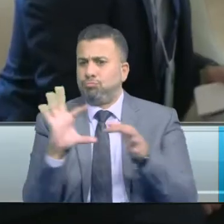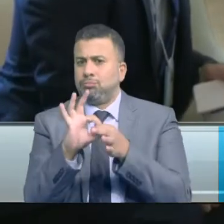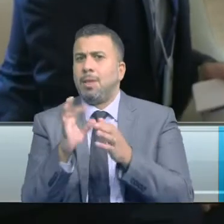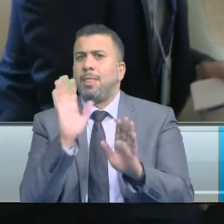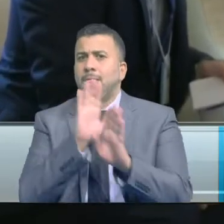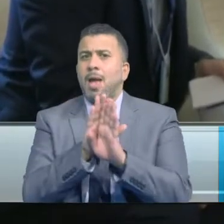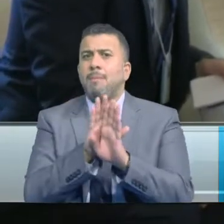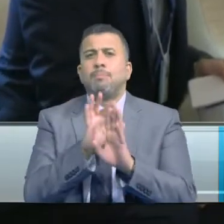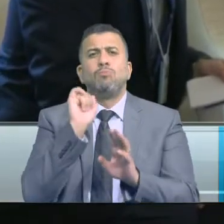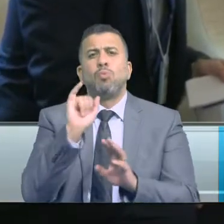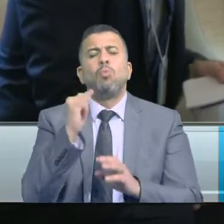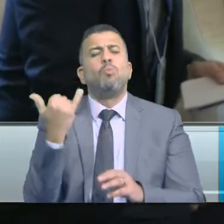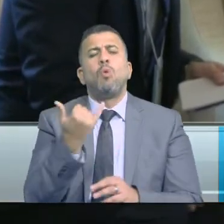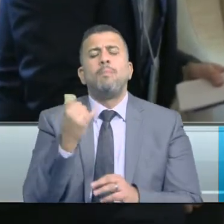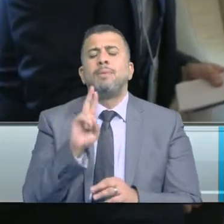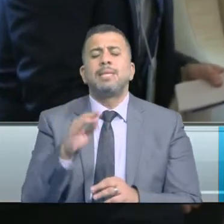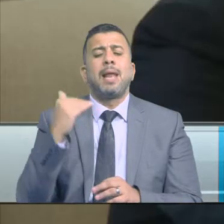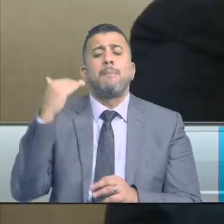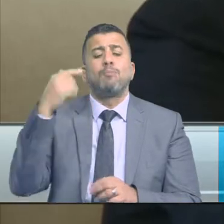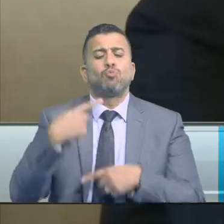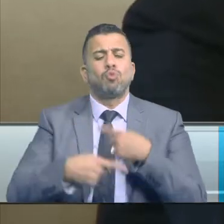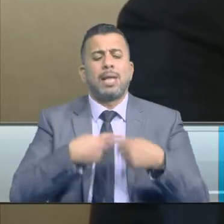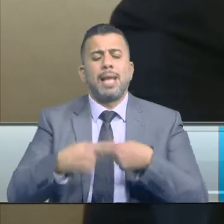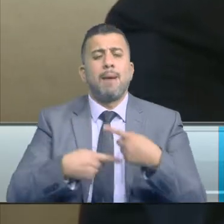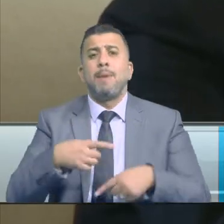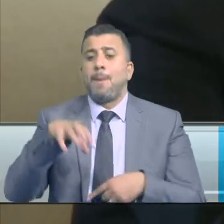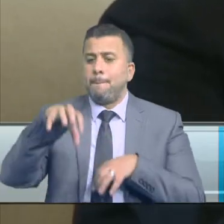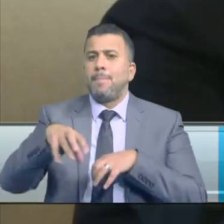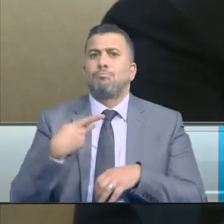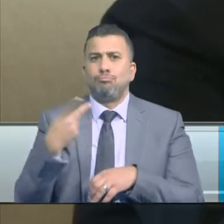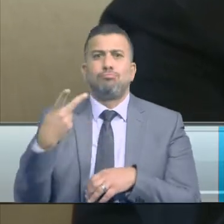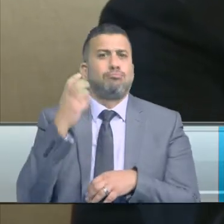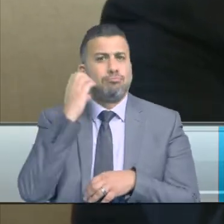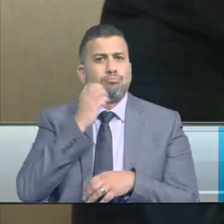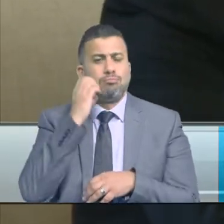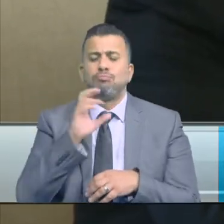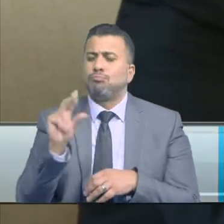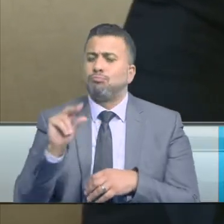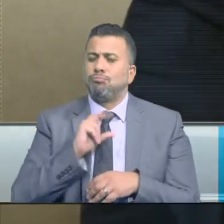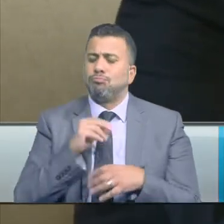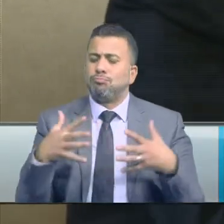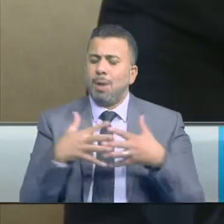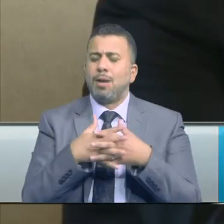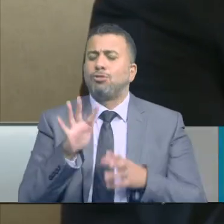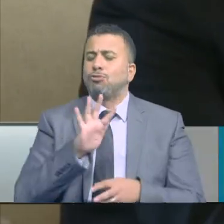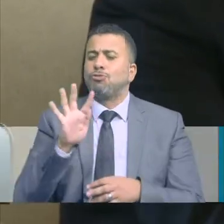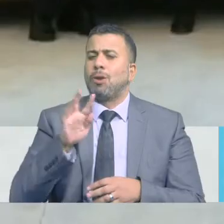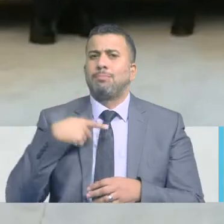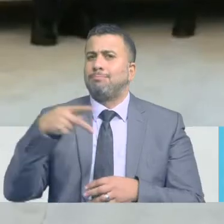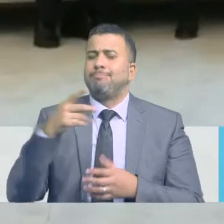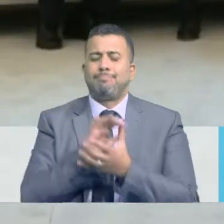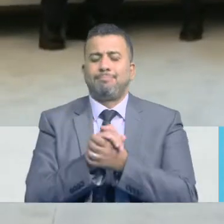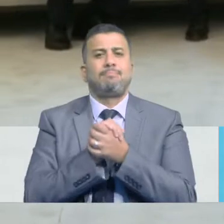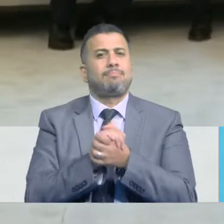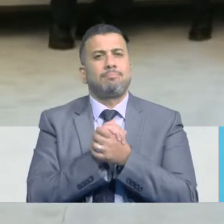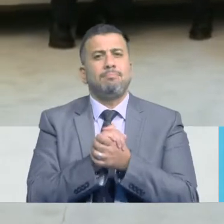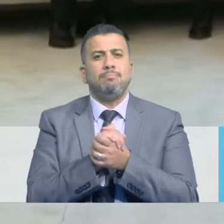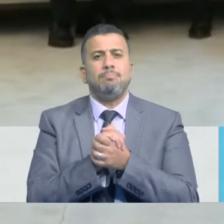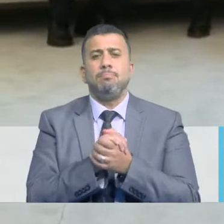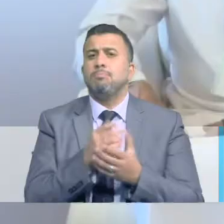تدعم مستهدفات التنميه المستدامه للبلدين وتخدم المصالح المشتركه للشعبين الصادقين